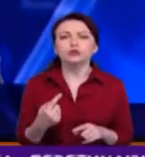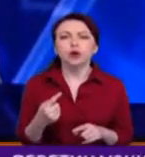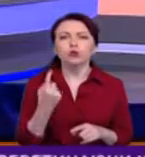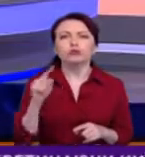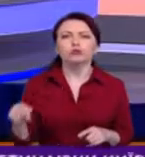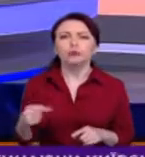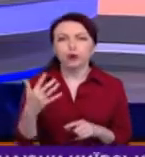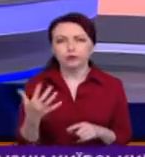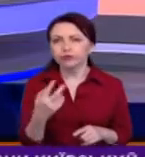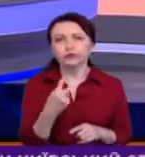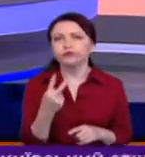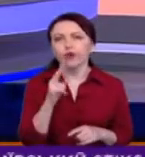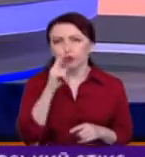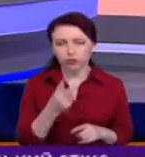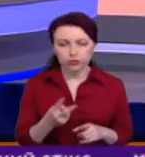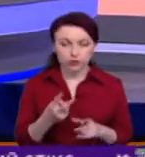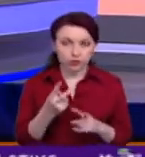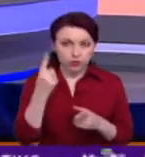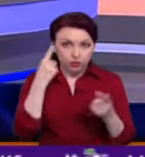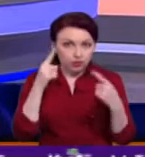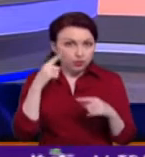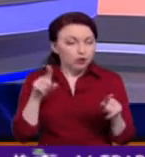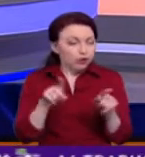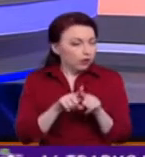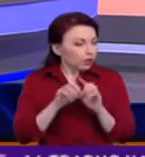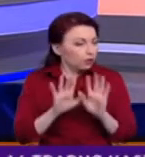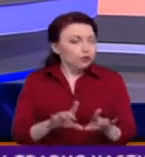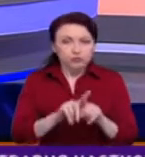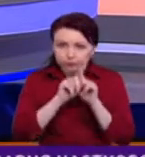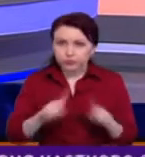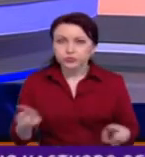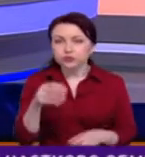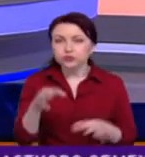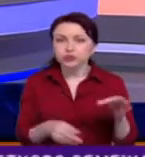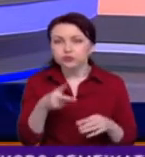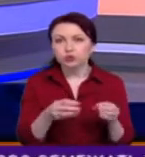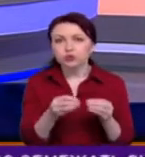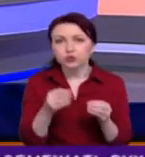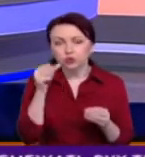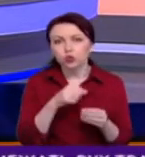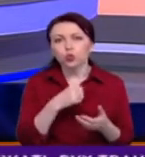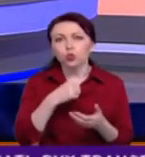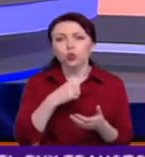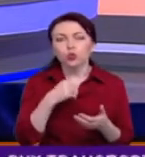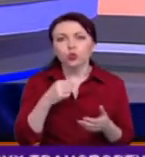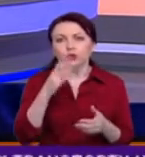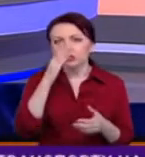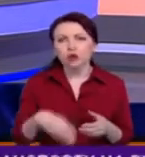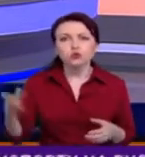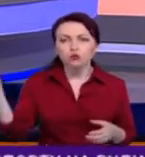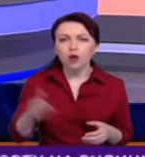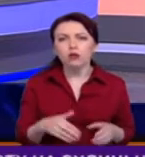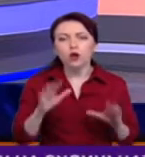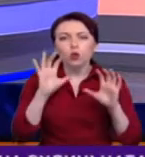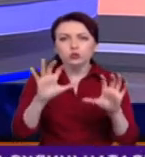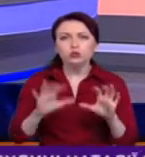же Конституційний суд ухвалив рішення восени 2010 року, що насправді Конституцію він скасував і повернувся до